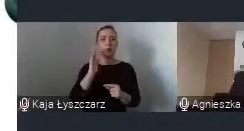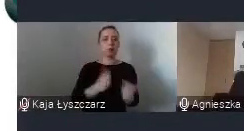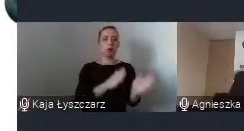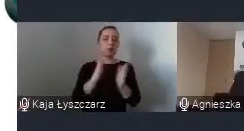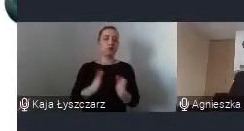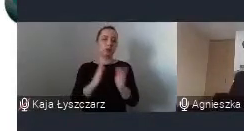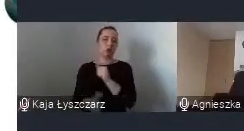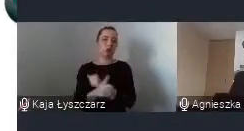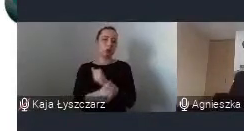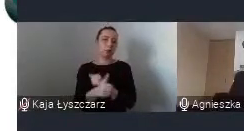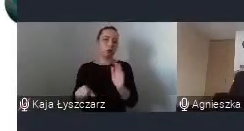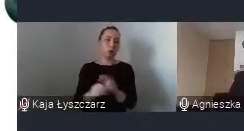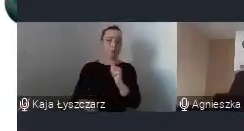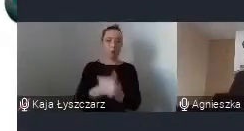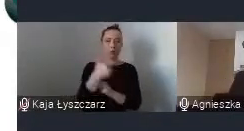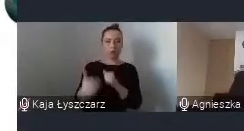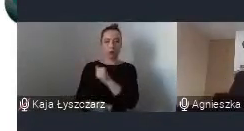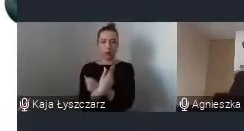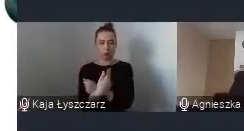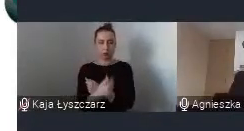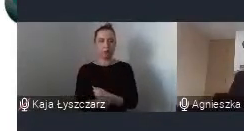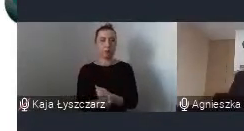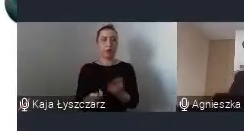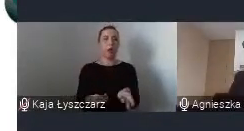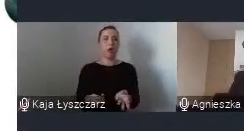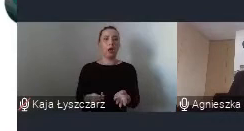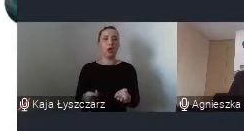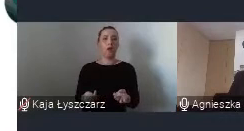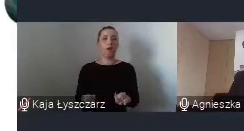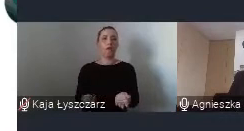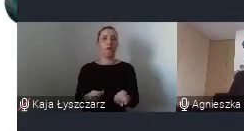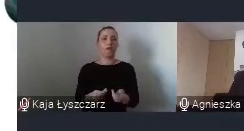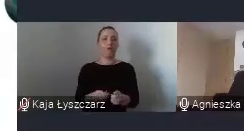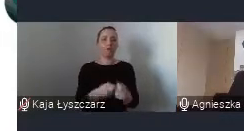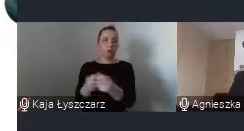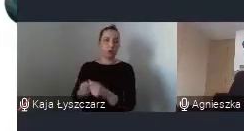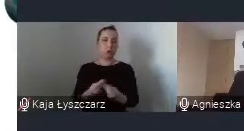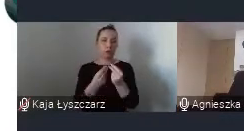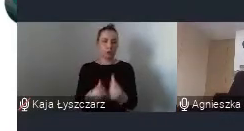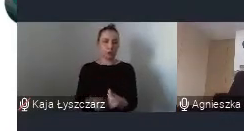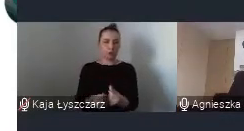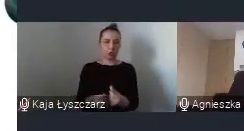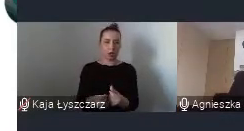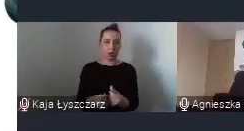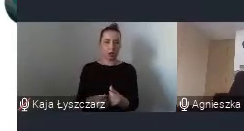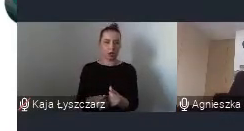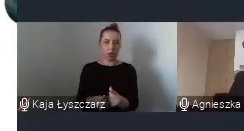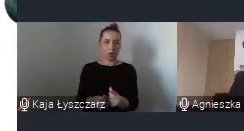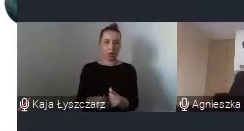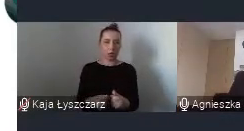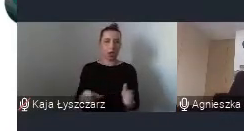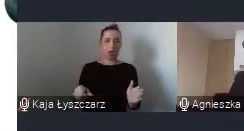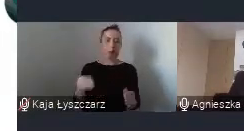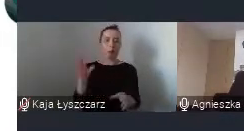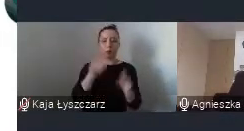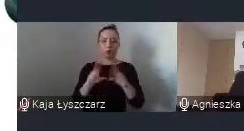przygotowane dokumenty do pierwszego naboru. Współfinansowanie za FRR w wysokości 80%, budżet do 5